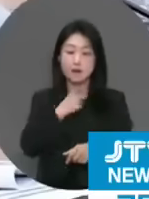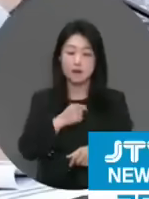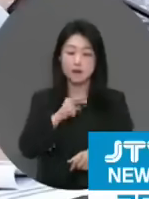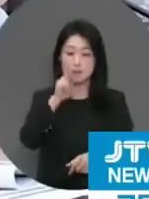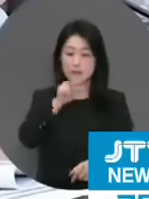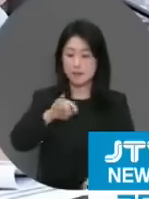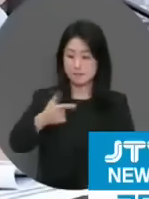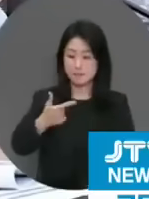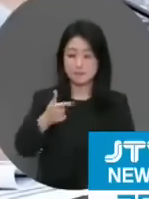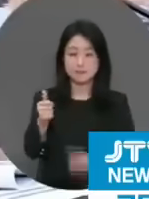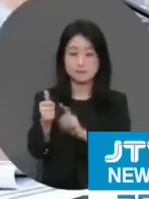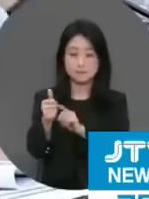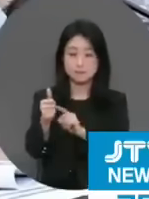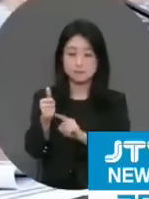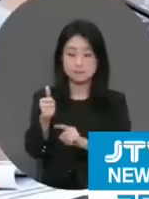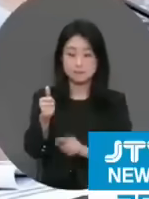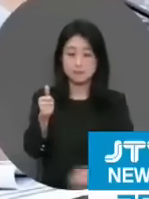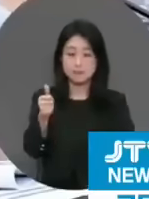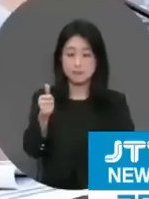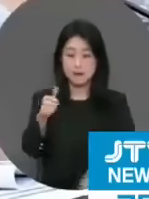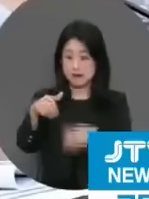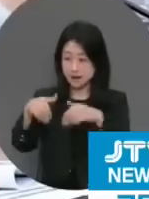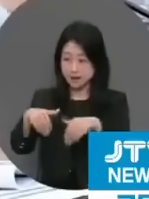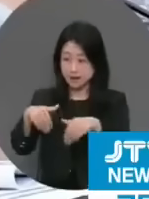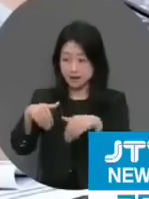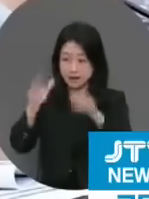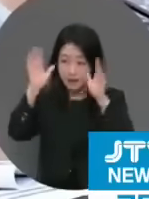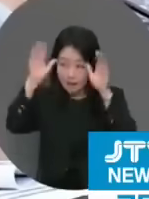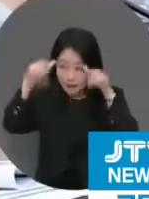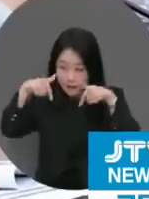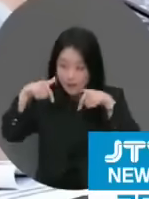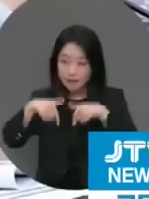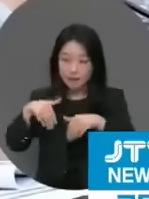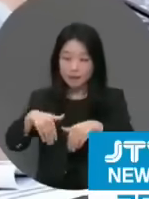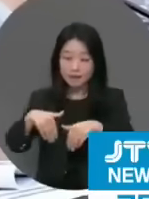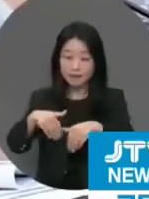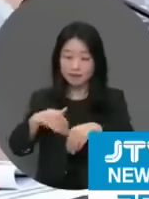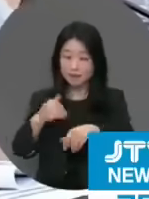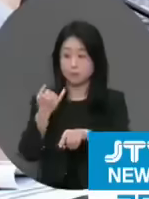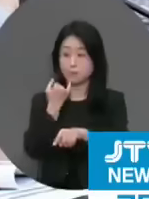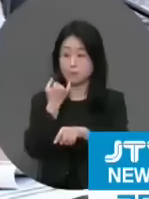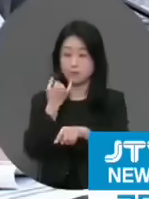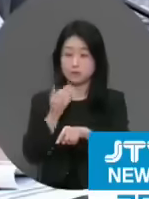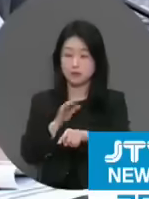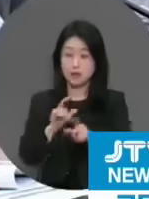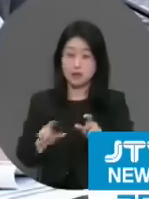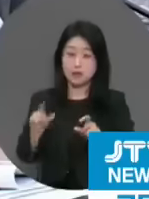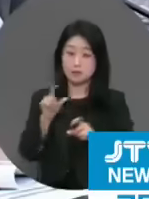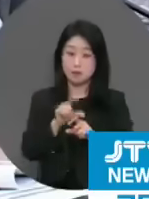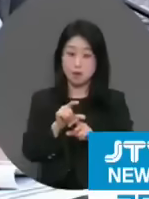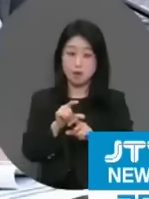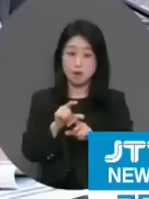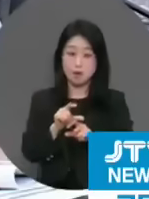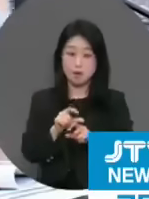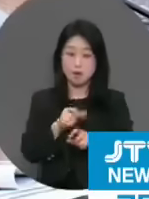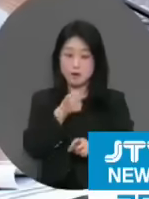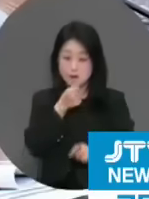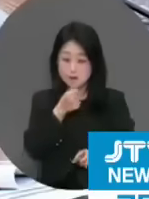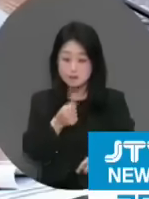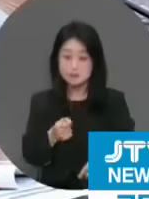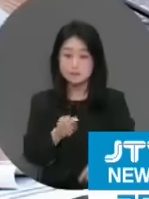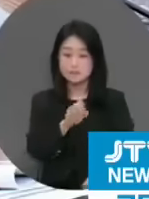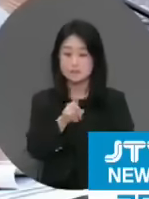했는데 그거보다 훨씬 말잘 듣게 생긴 파우치 앵커 정말 가려운 곳을